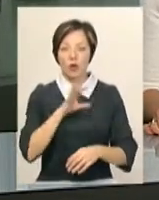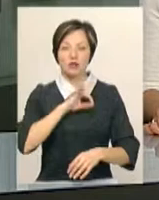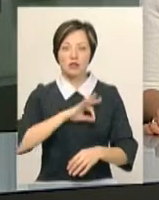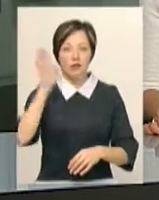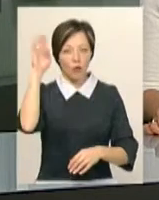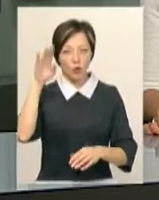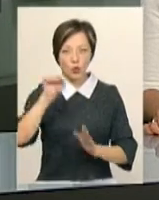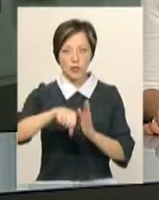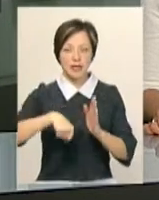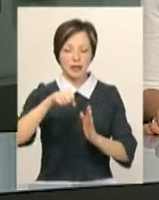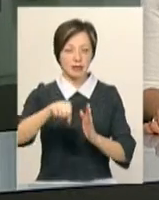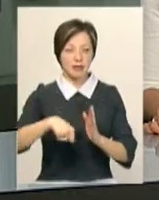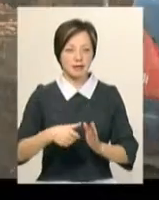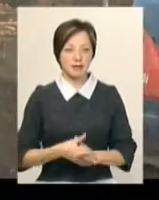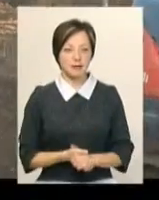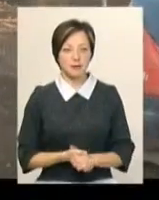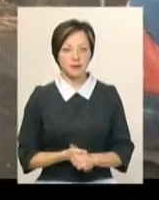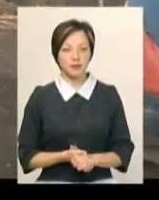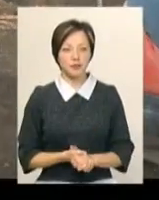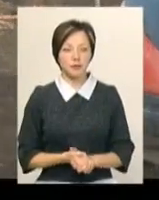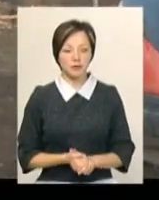із криниць.